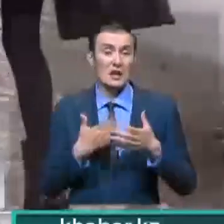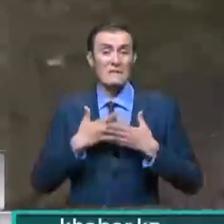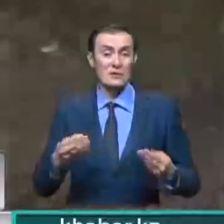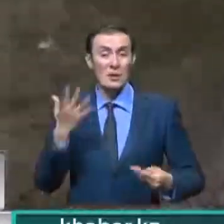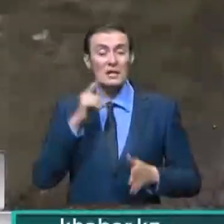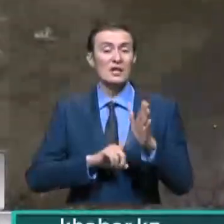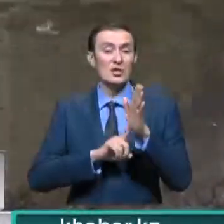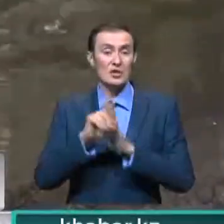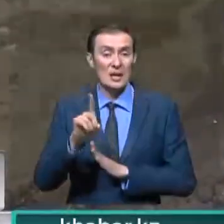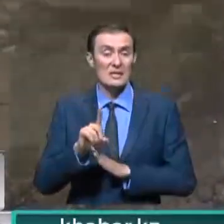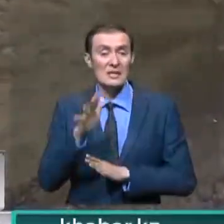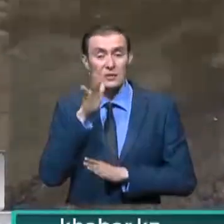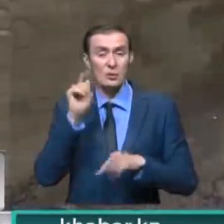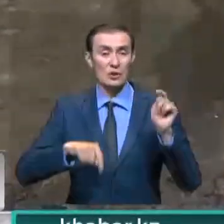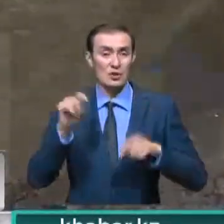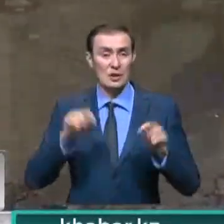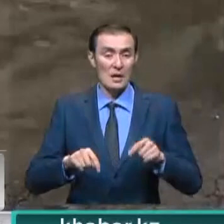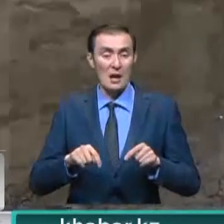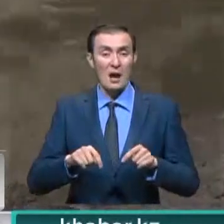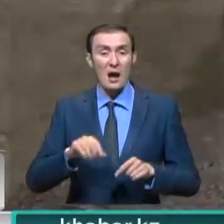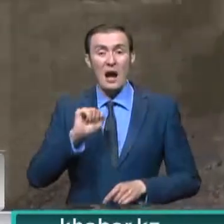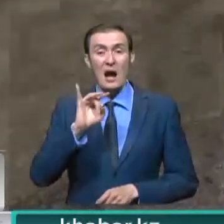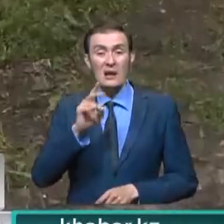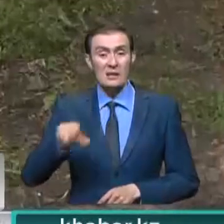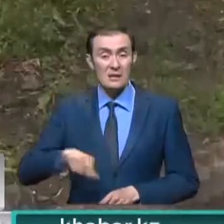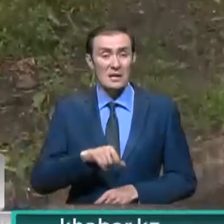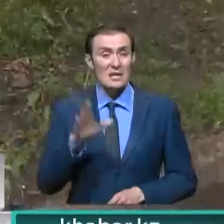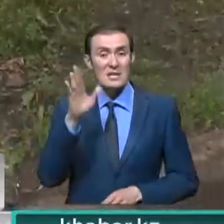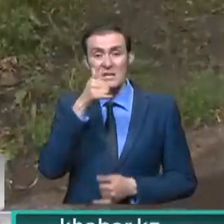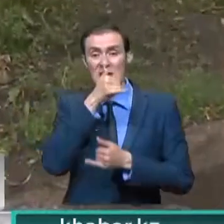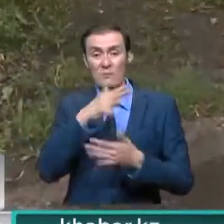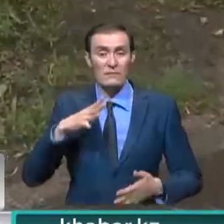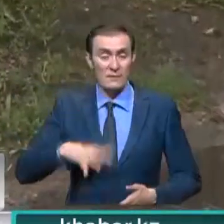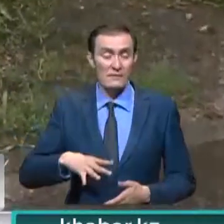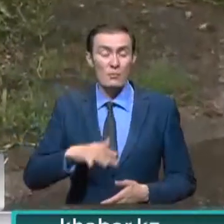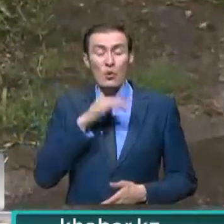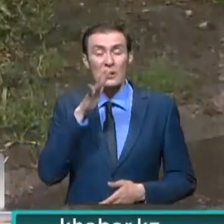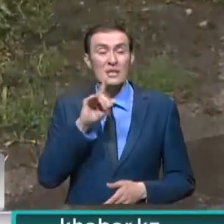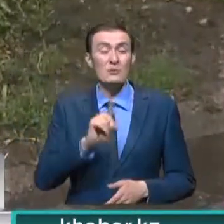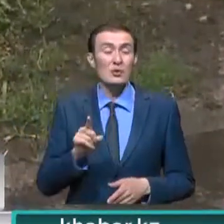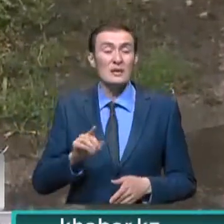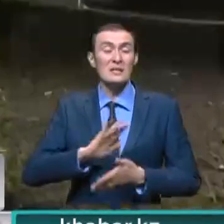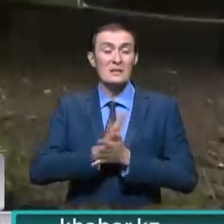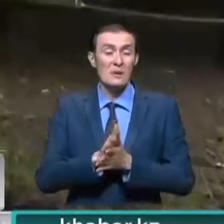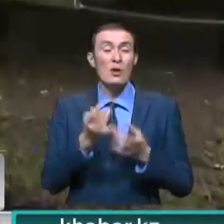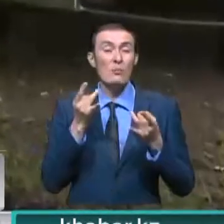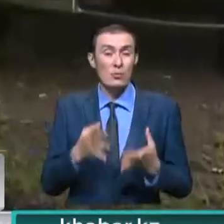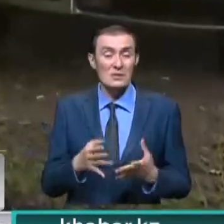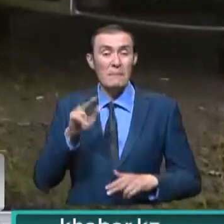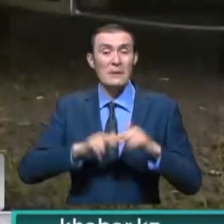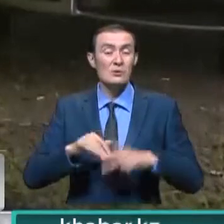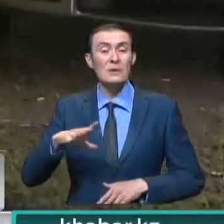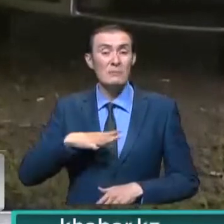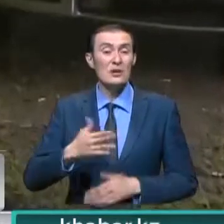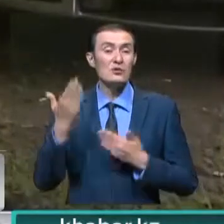весной, когда начинается сезон дождей. Арыки с ними не справляются уже много лет. И даже не потому, что они забиты, просто построены